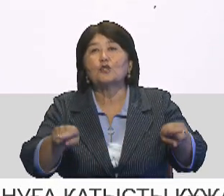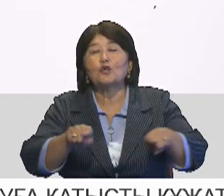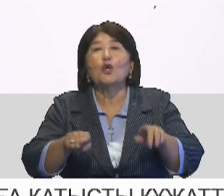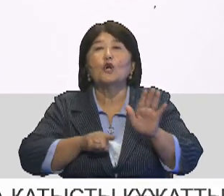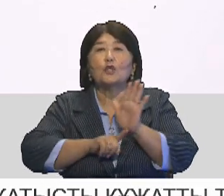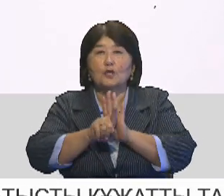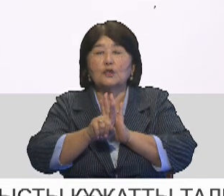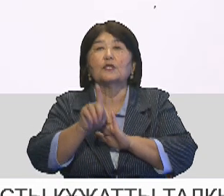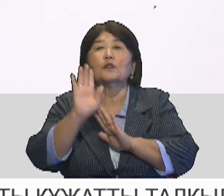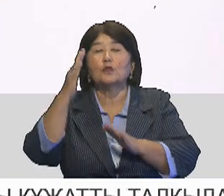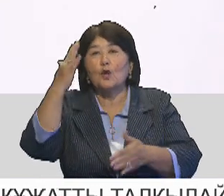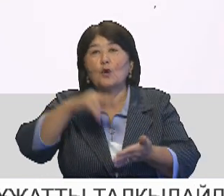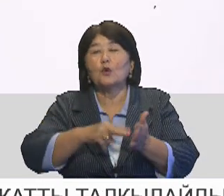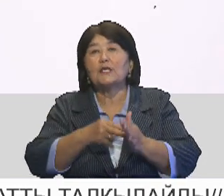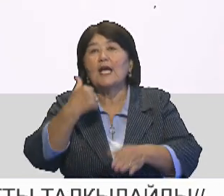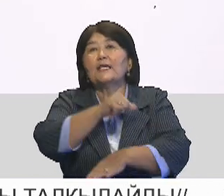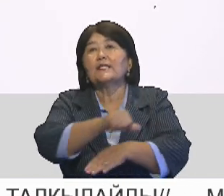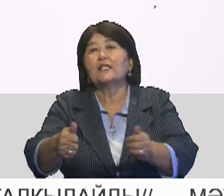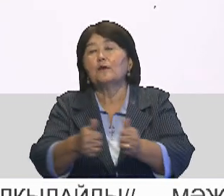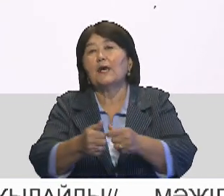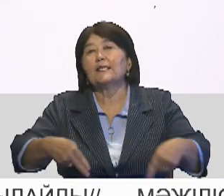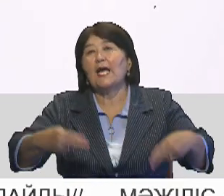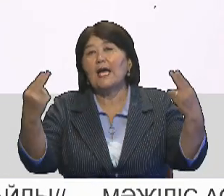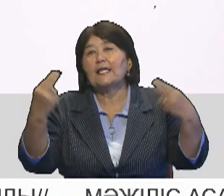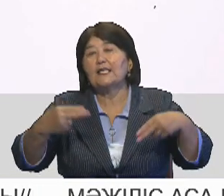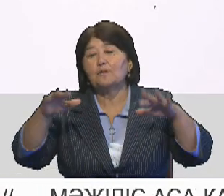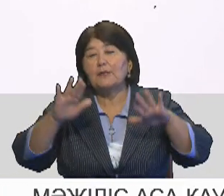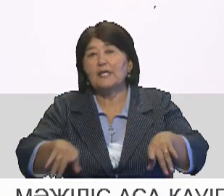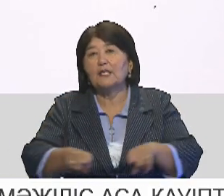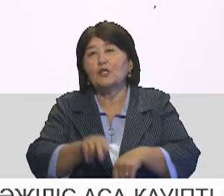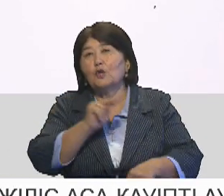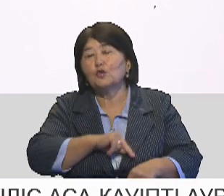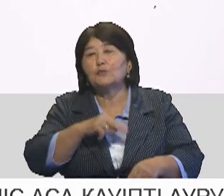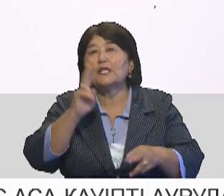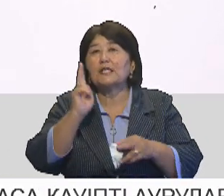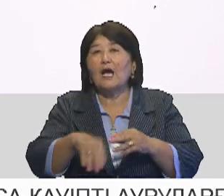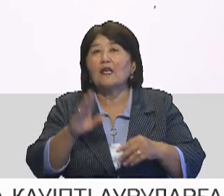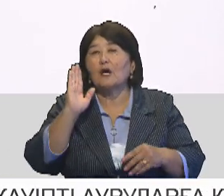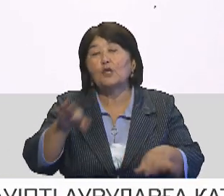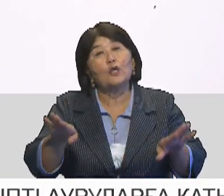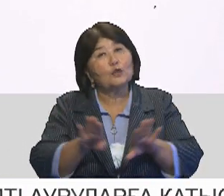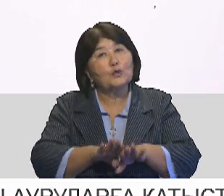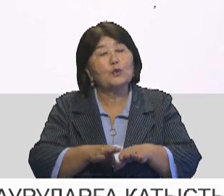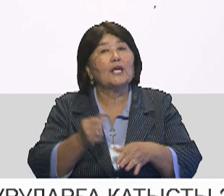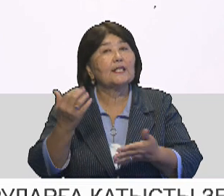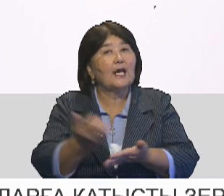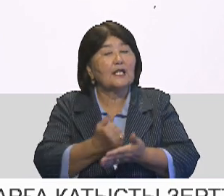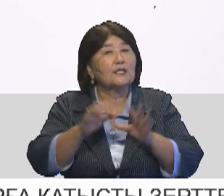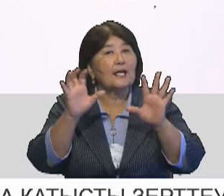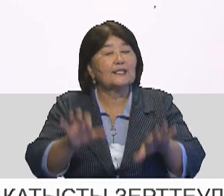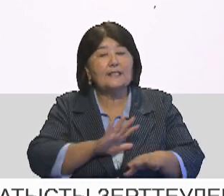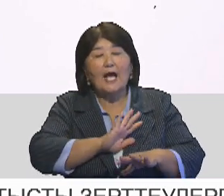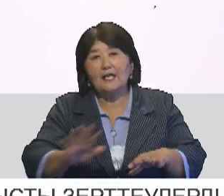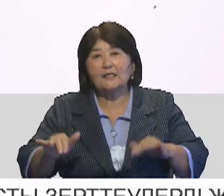көзделеді. Бұдан басқа шекара маңындағы кеден бекеттері бойынша жұмыстарды аяқтауға, сондай ақ кірістердің заңсыз ағынына